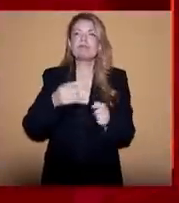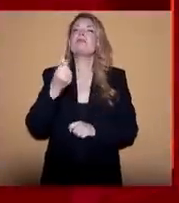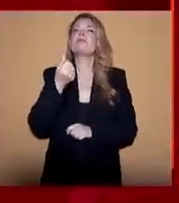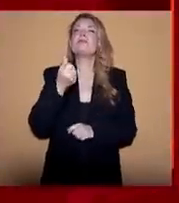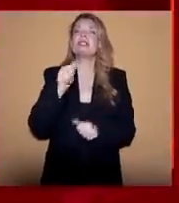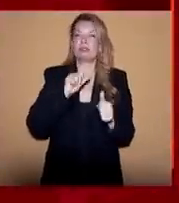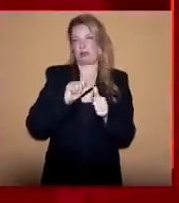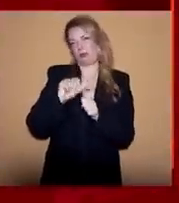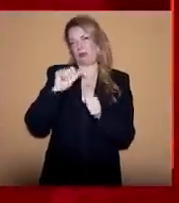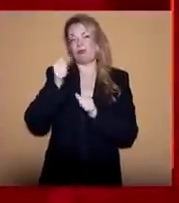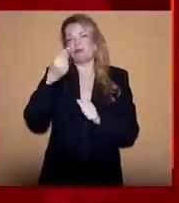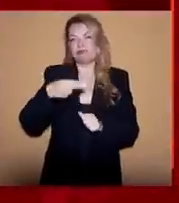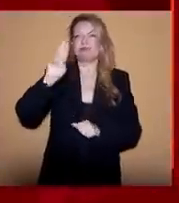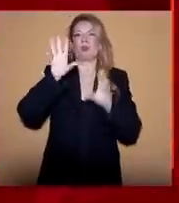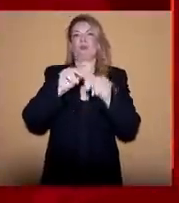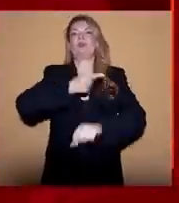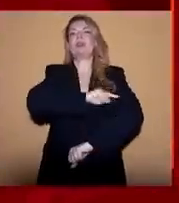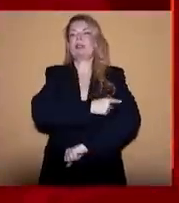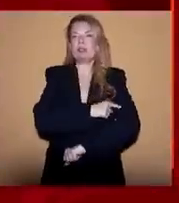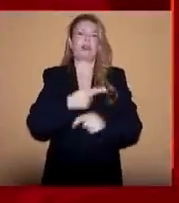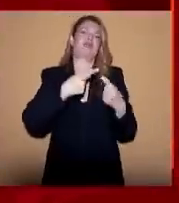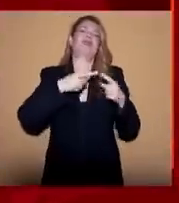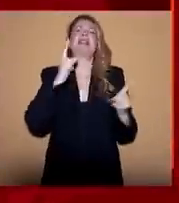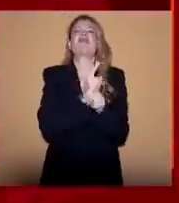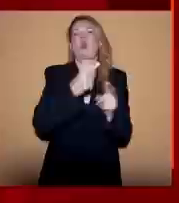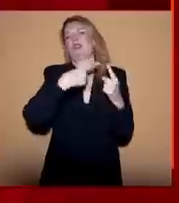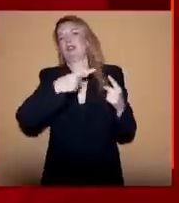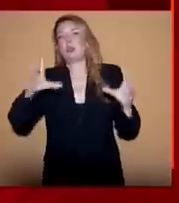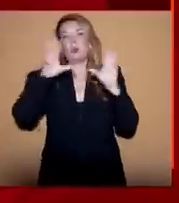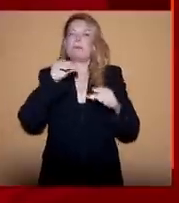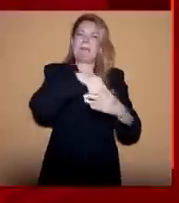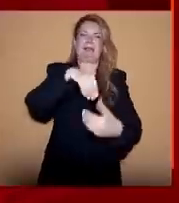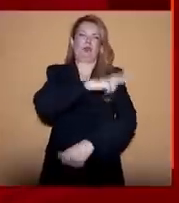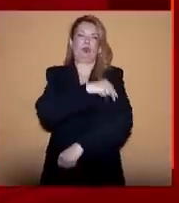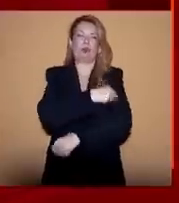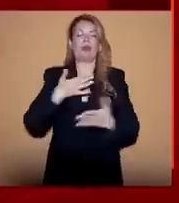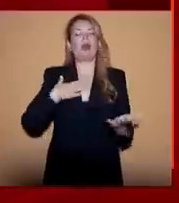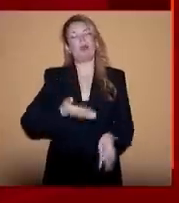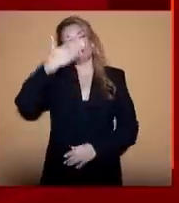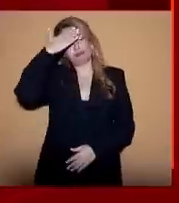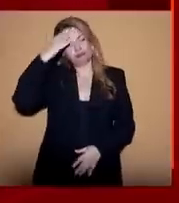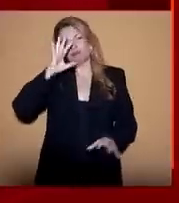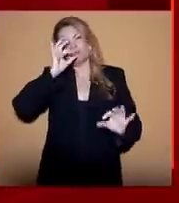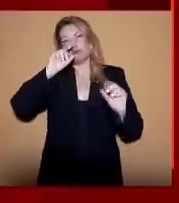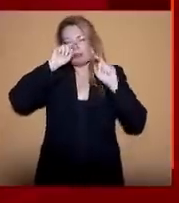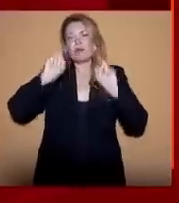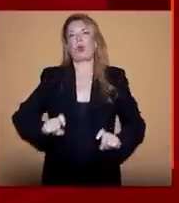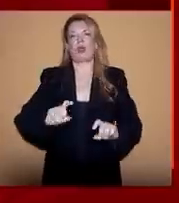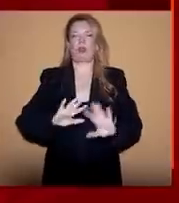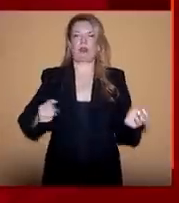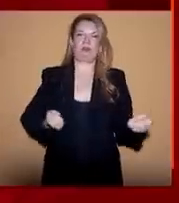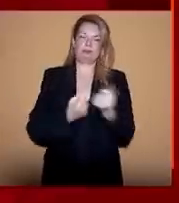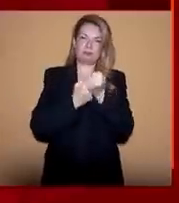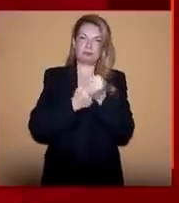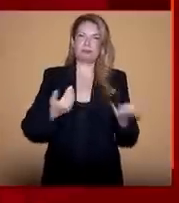μισθολογική αναβάθμιση των γιατρών και των υπόλοιπων εργαζόμενων του ΕΣΥ. Είναι ηθική μας υποχρέωση αυτή. Με